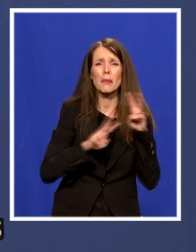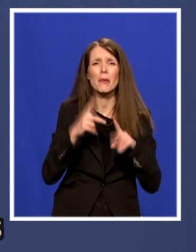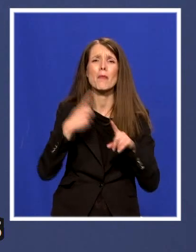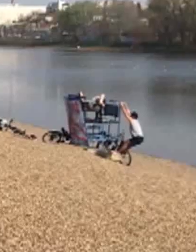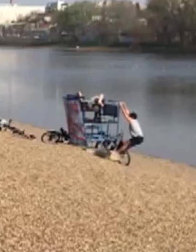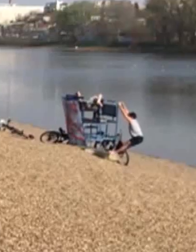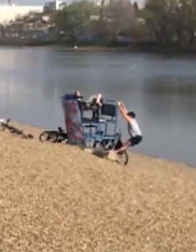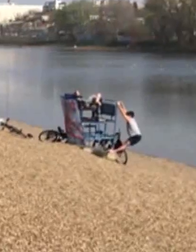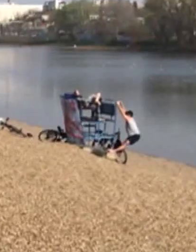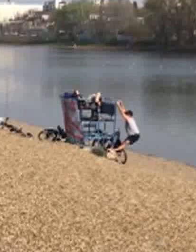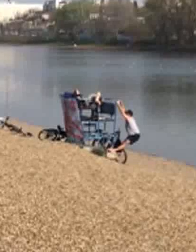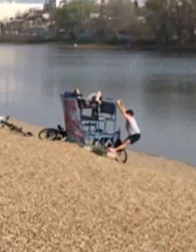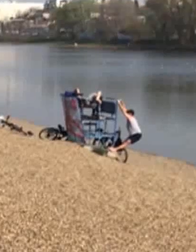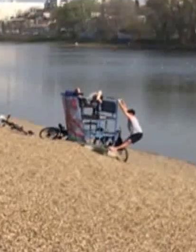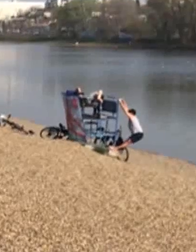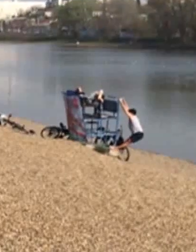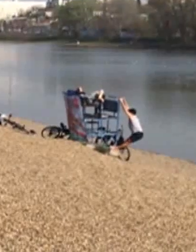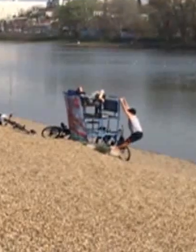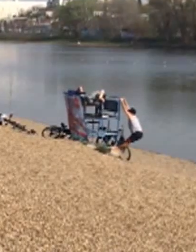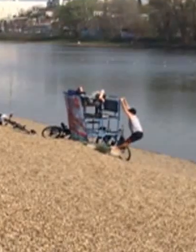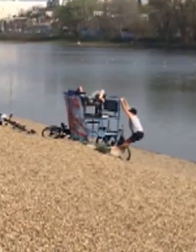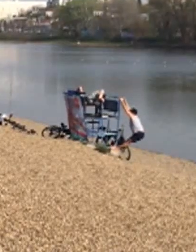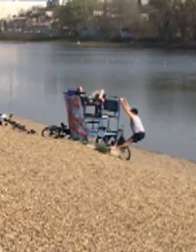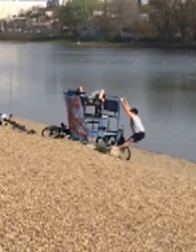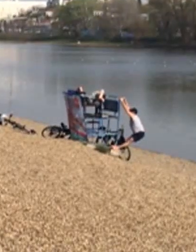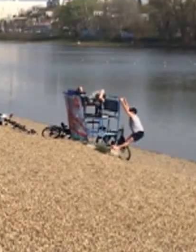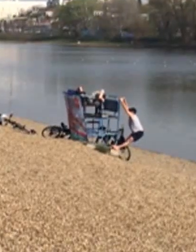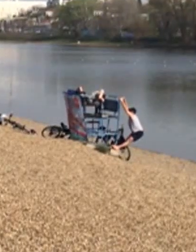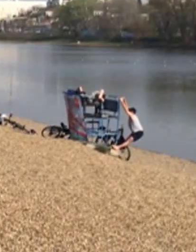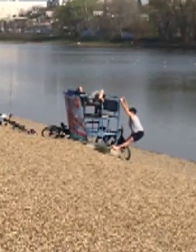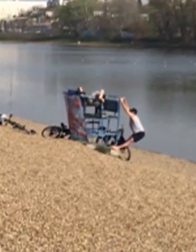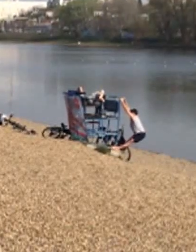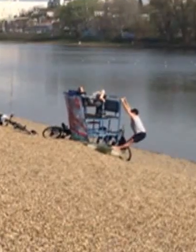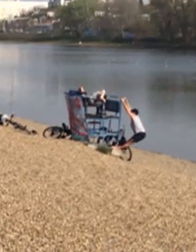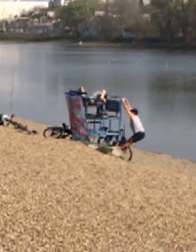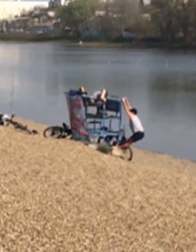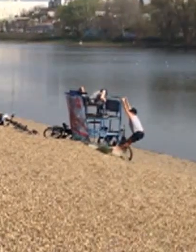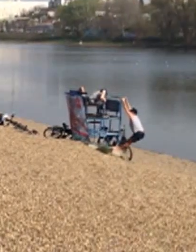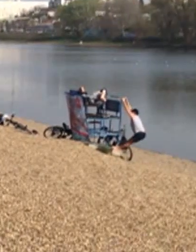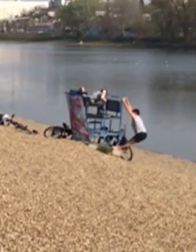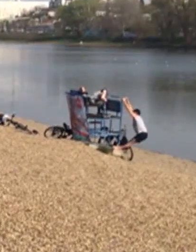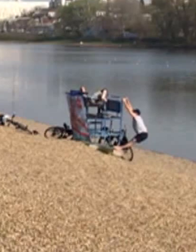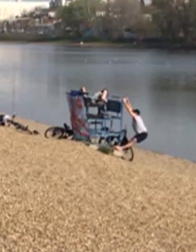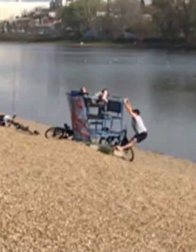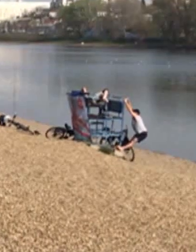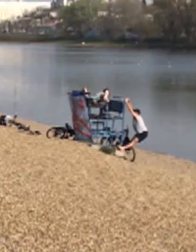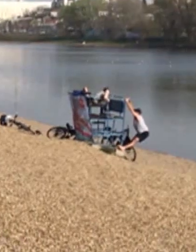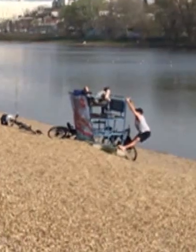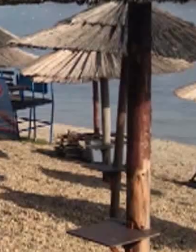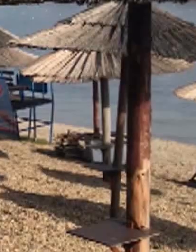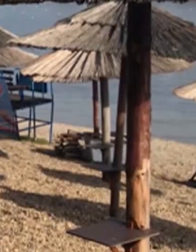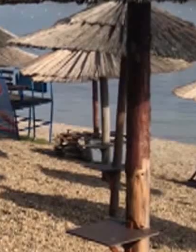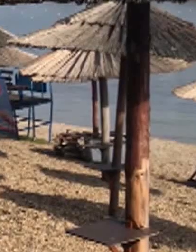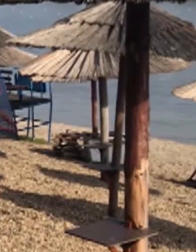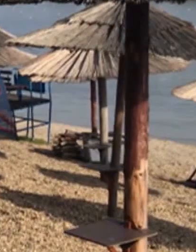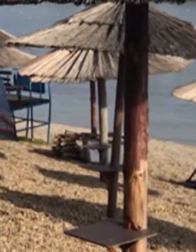hipertenzija. Predrákon hangsúlyozta, hogy a fertőzések száma a következő időszakban még inkább megemelkedhet. Ennek oka,